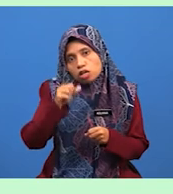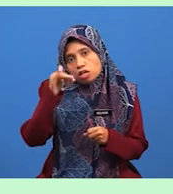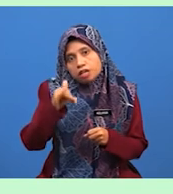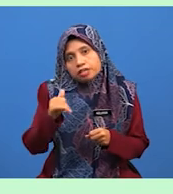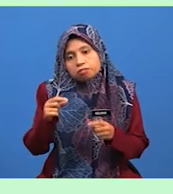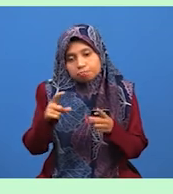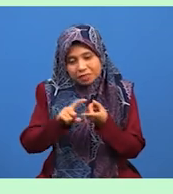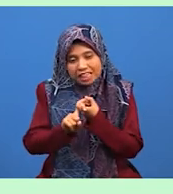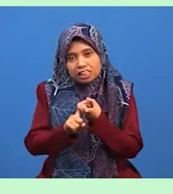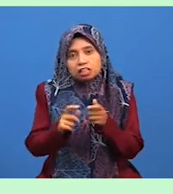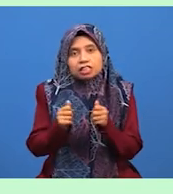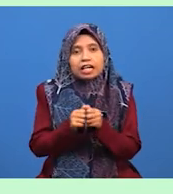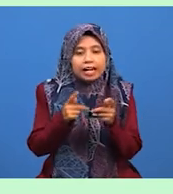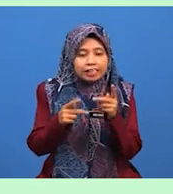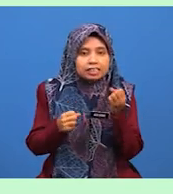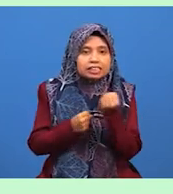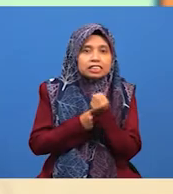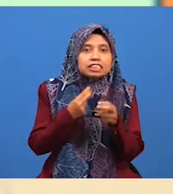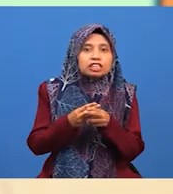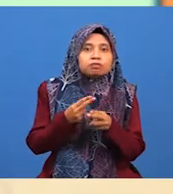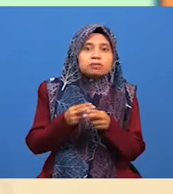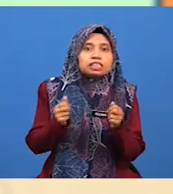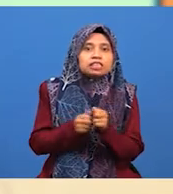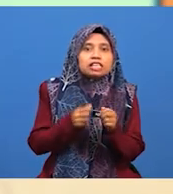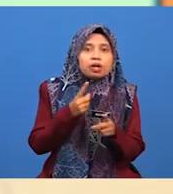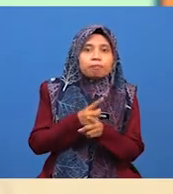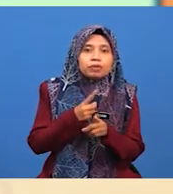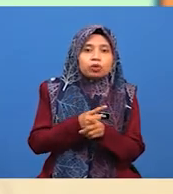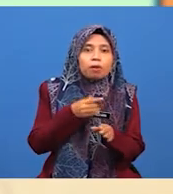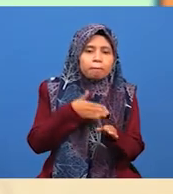yang berkaitan dengan kata sendi nama dengan